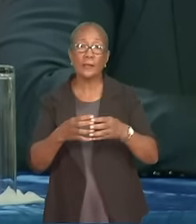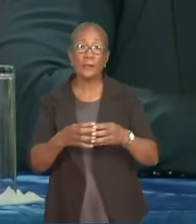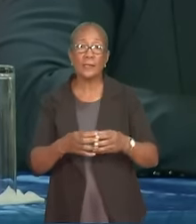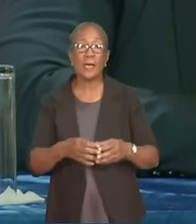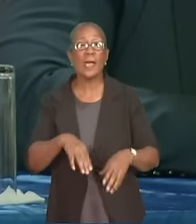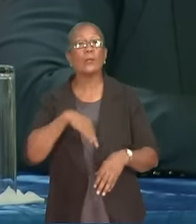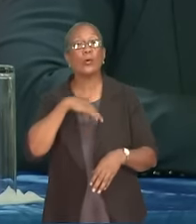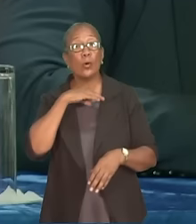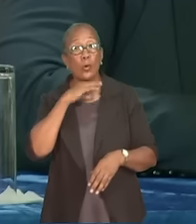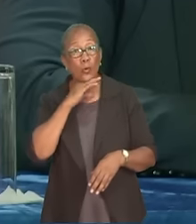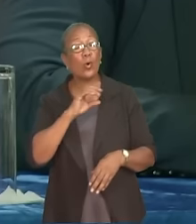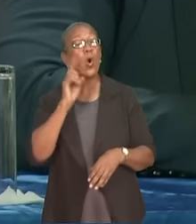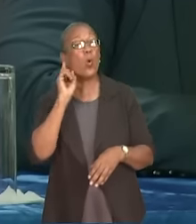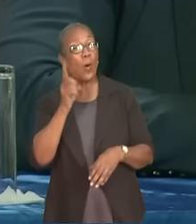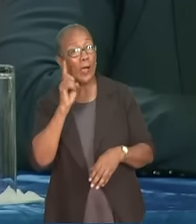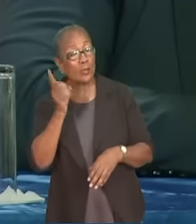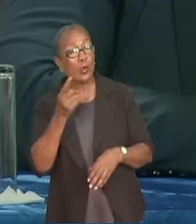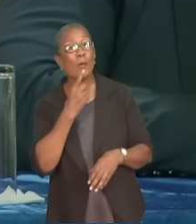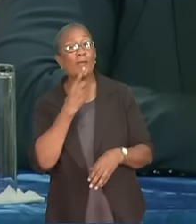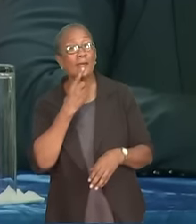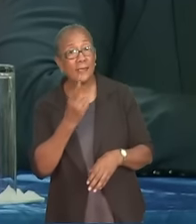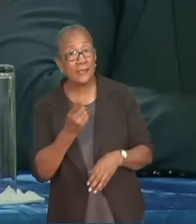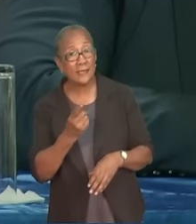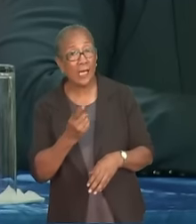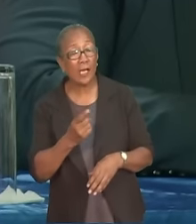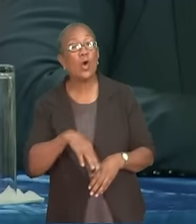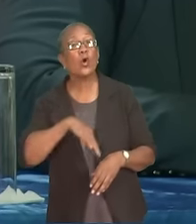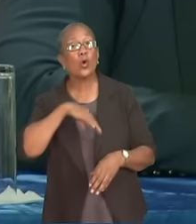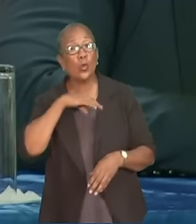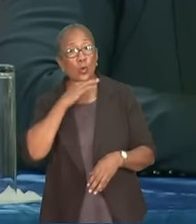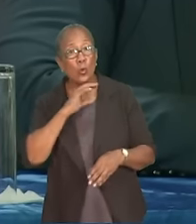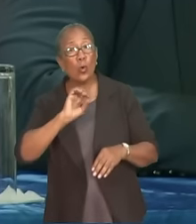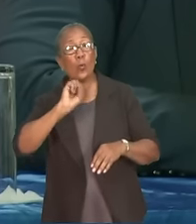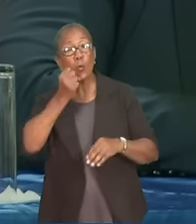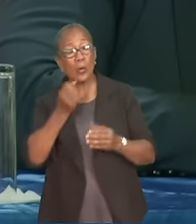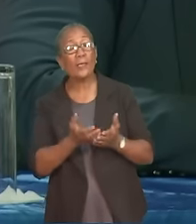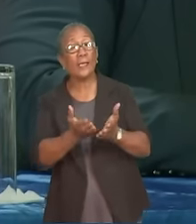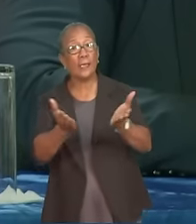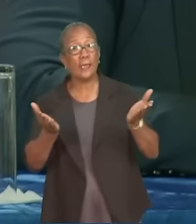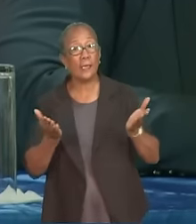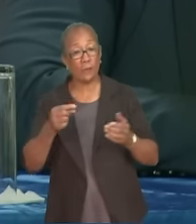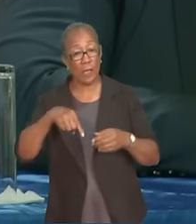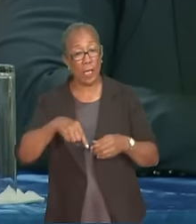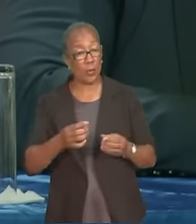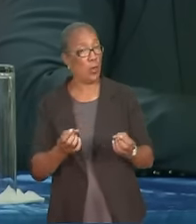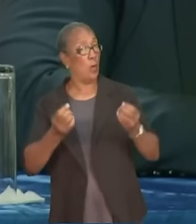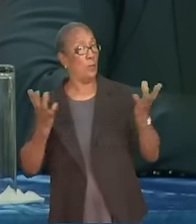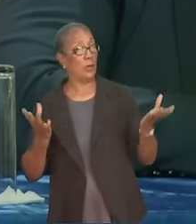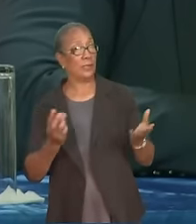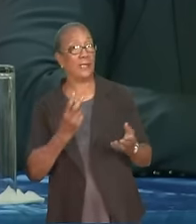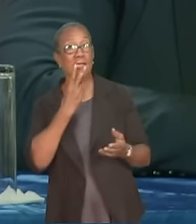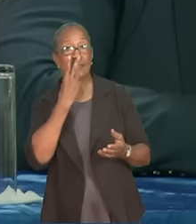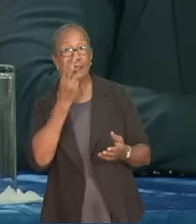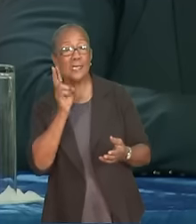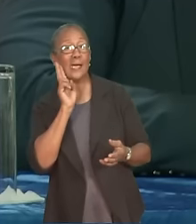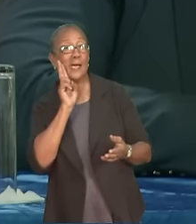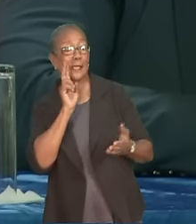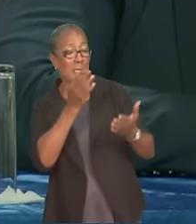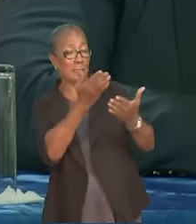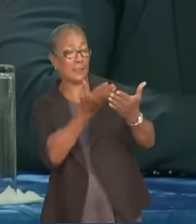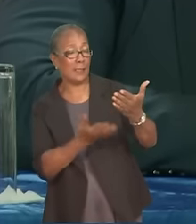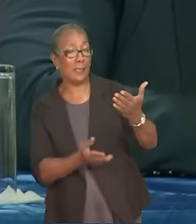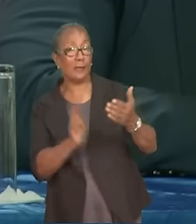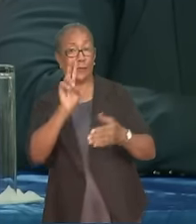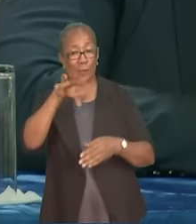genoeg waarschuwingen uitgedeeld, we hebben genoeg mogelijkheden gegeven. En nu zie je plotseling een keurige lijst, voorbeeldig van een vakbond